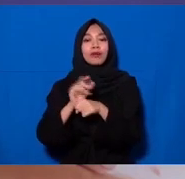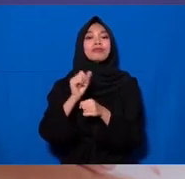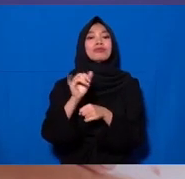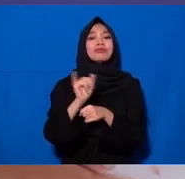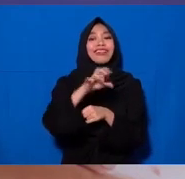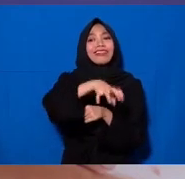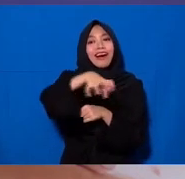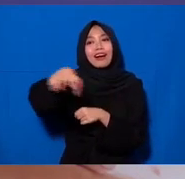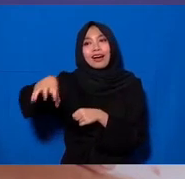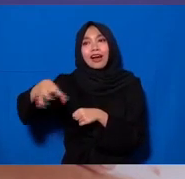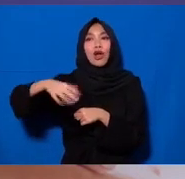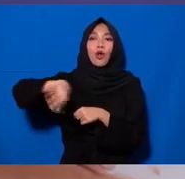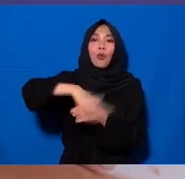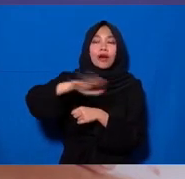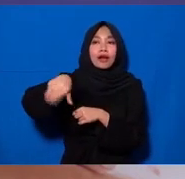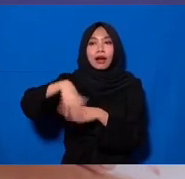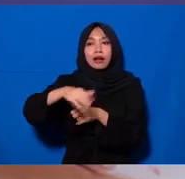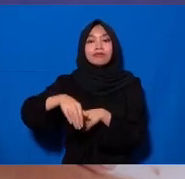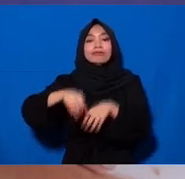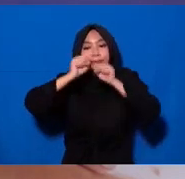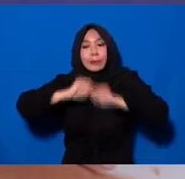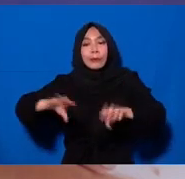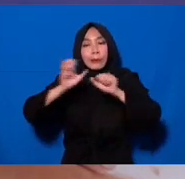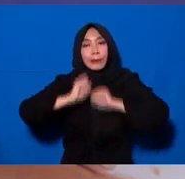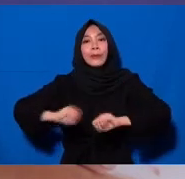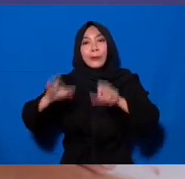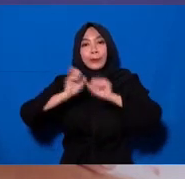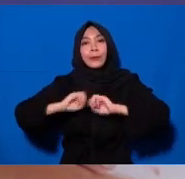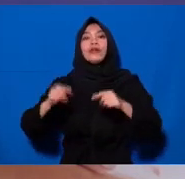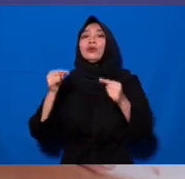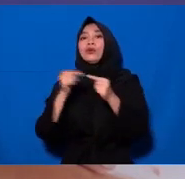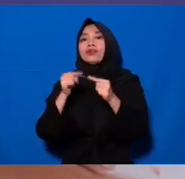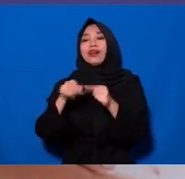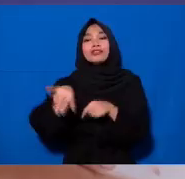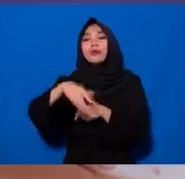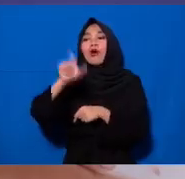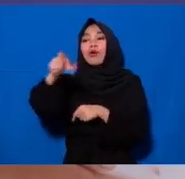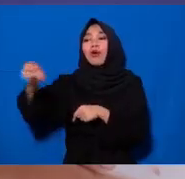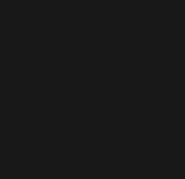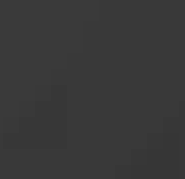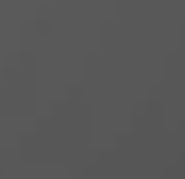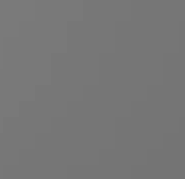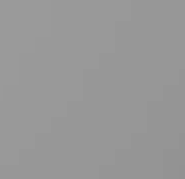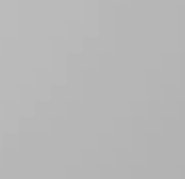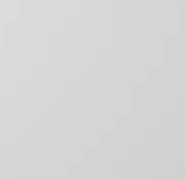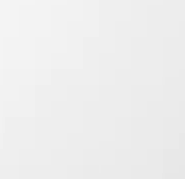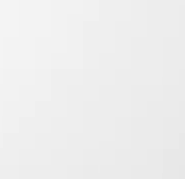kepada keluarga kita, agar bisa mematuhi semuanya.